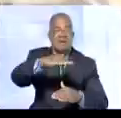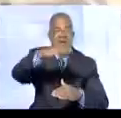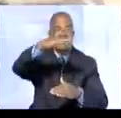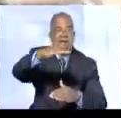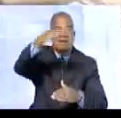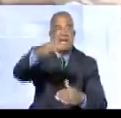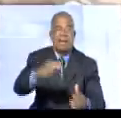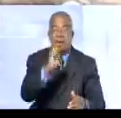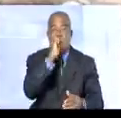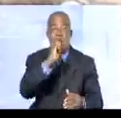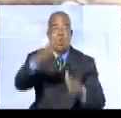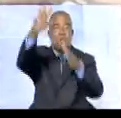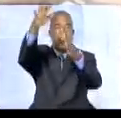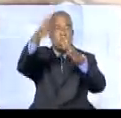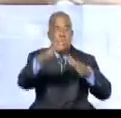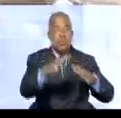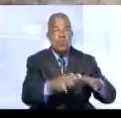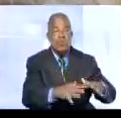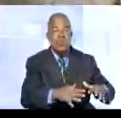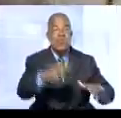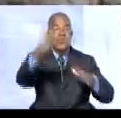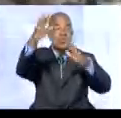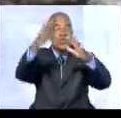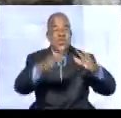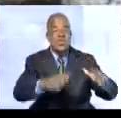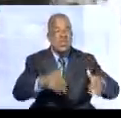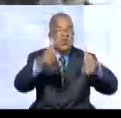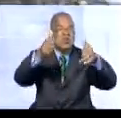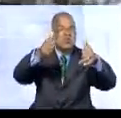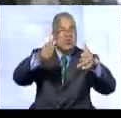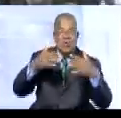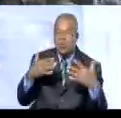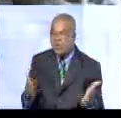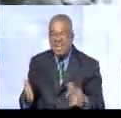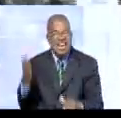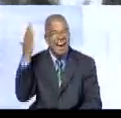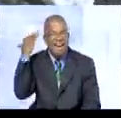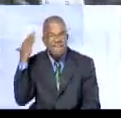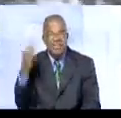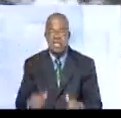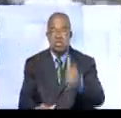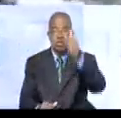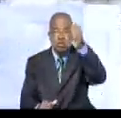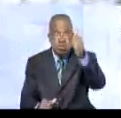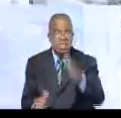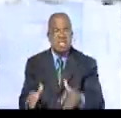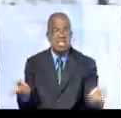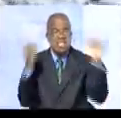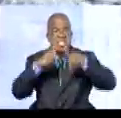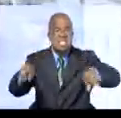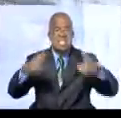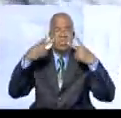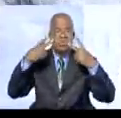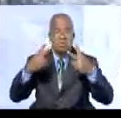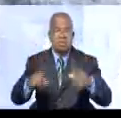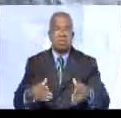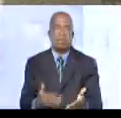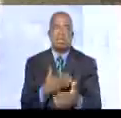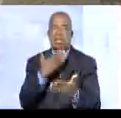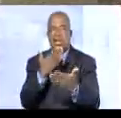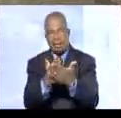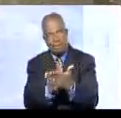Mans, un site délabré. Et pourtant, en ces lieux, les visiteurs se bousculaient pour contempler les merveilleuses chutes